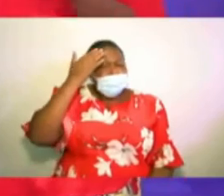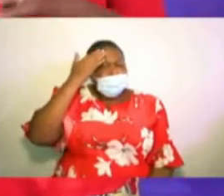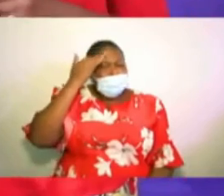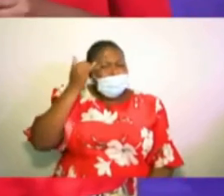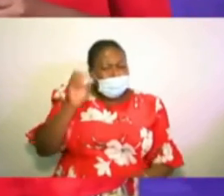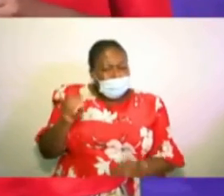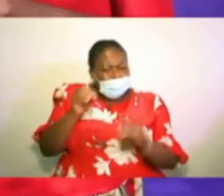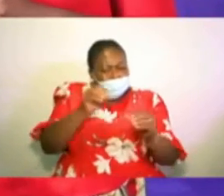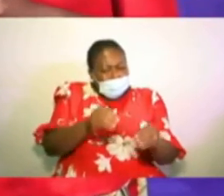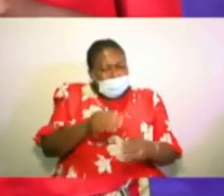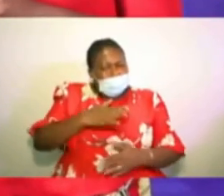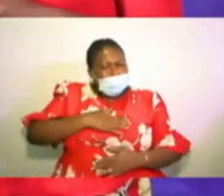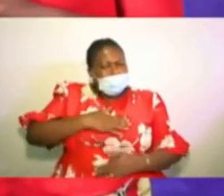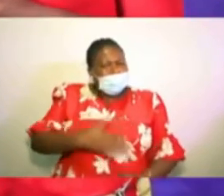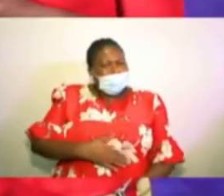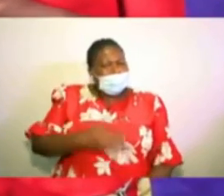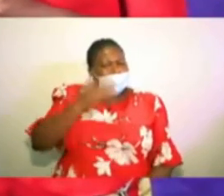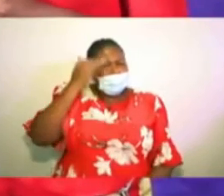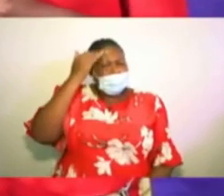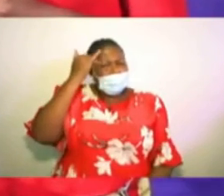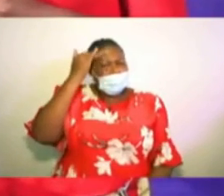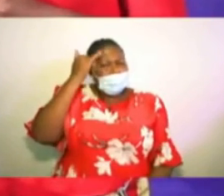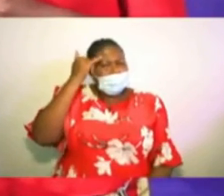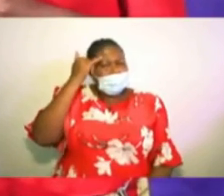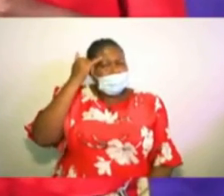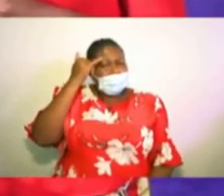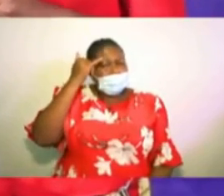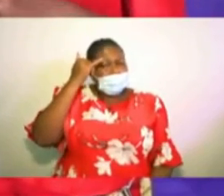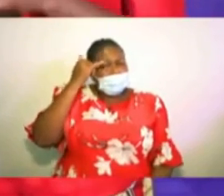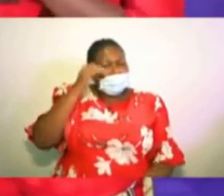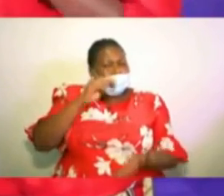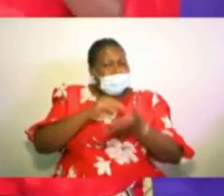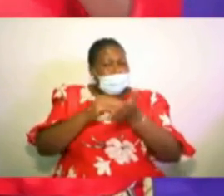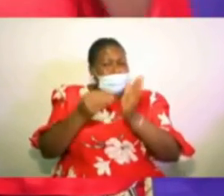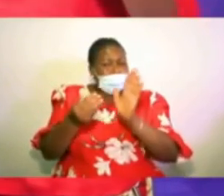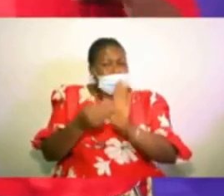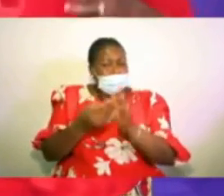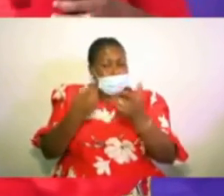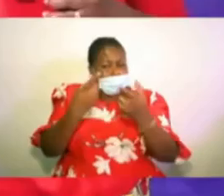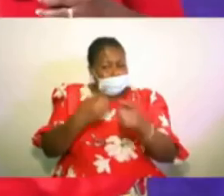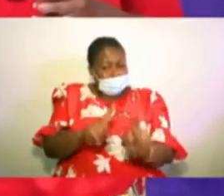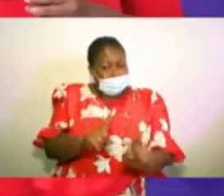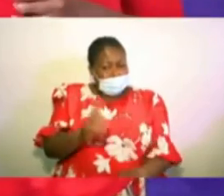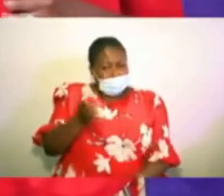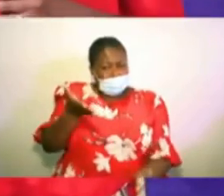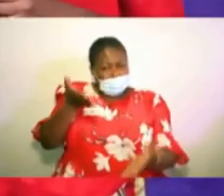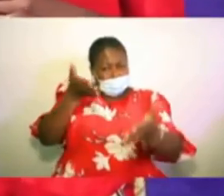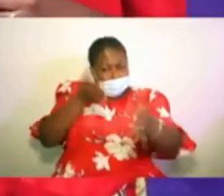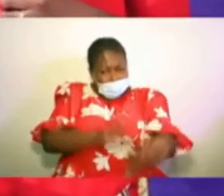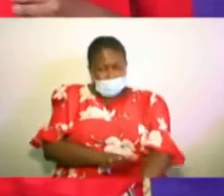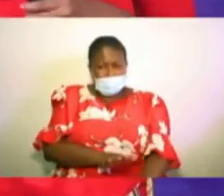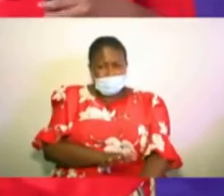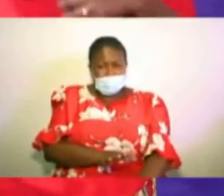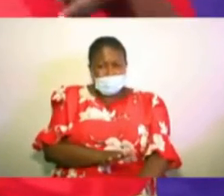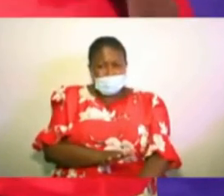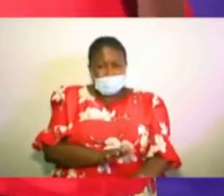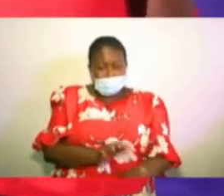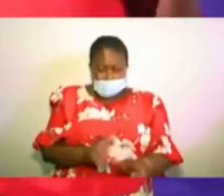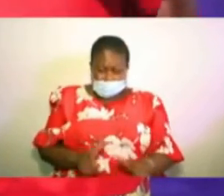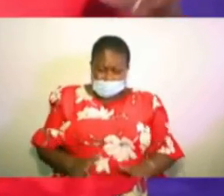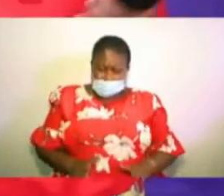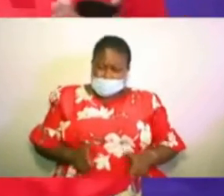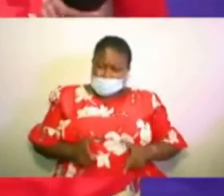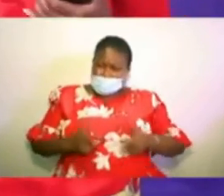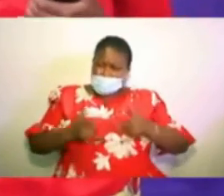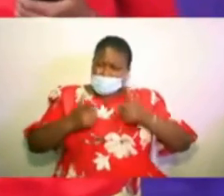pas nom de la personne? It means that when a man dies, ça veut dire que quand une personne meurt, when there is no life, quand il n'y a